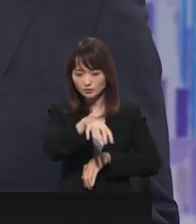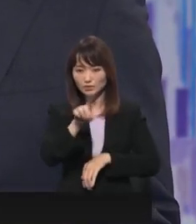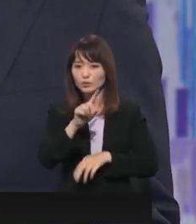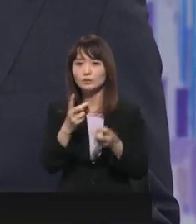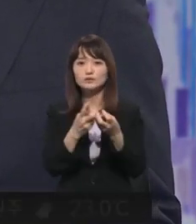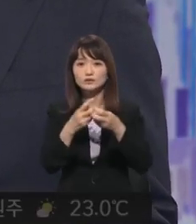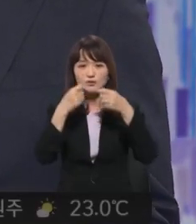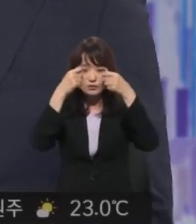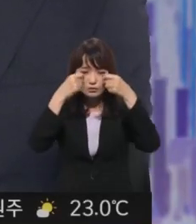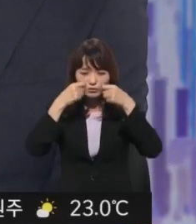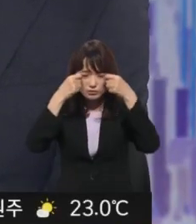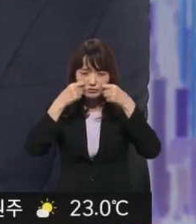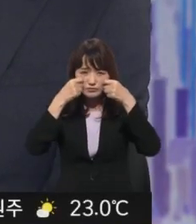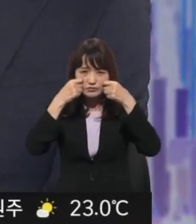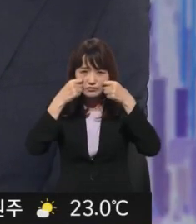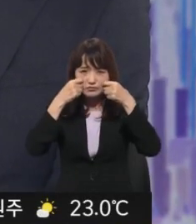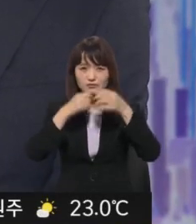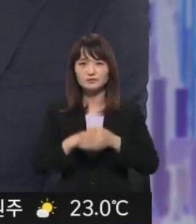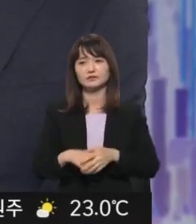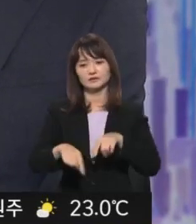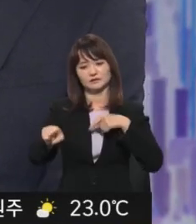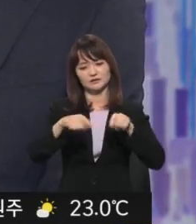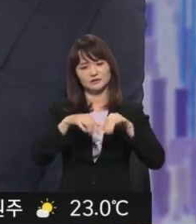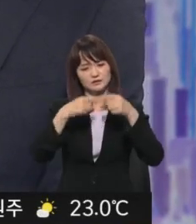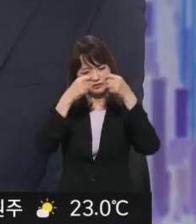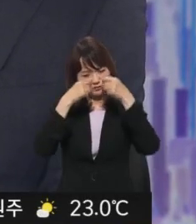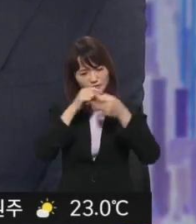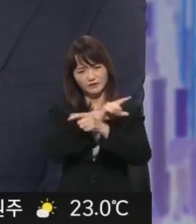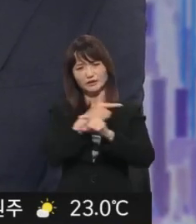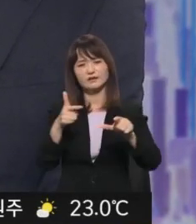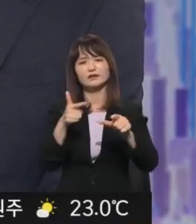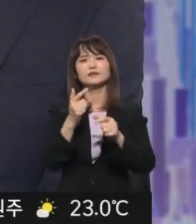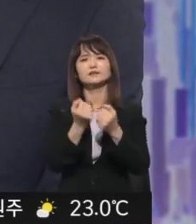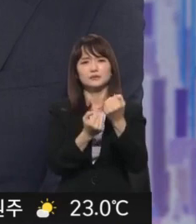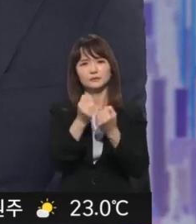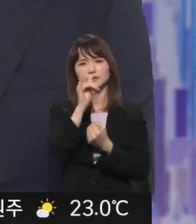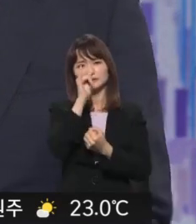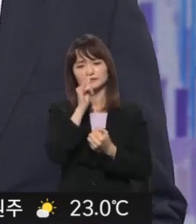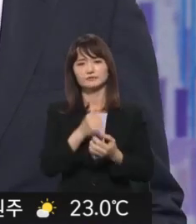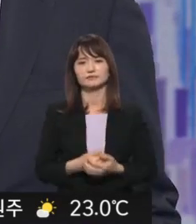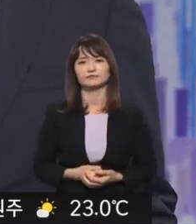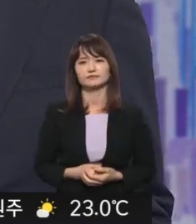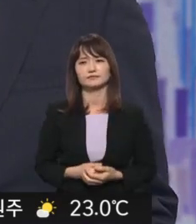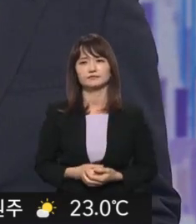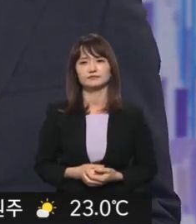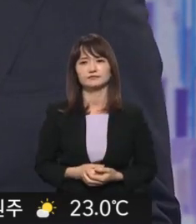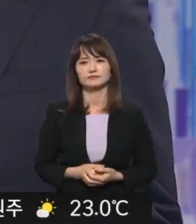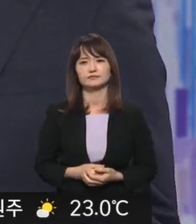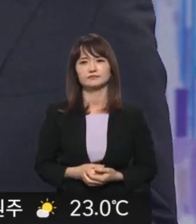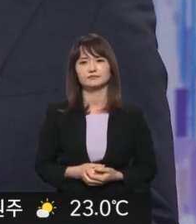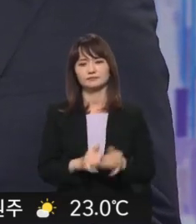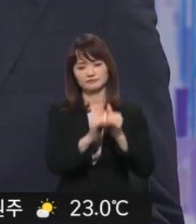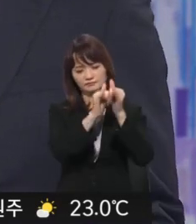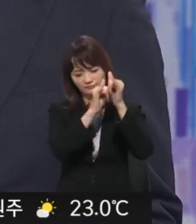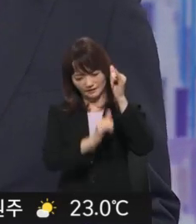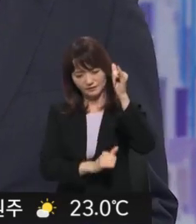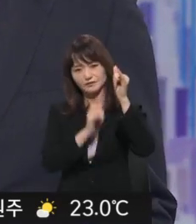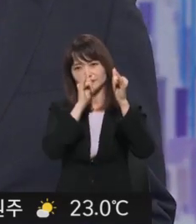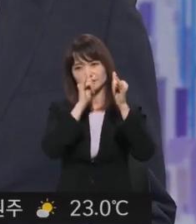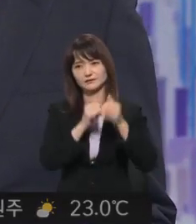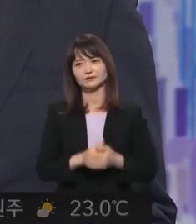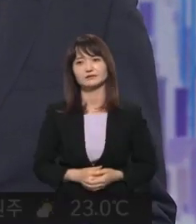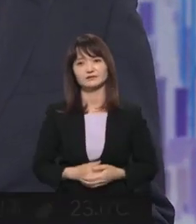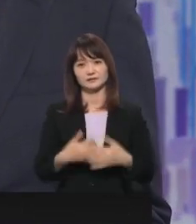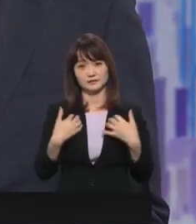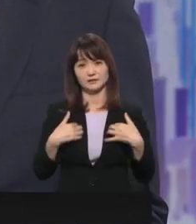의원 느냐 를 가지고 사실 정치인의 눈물에 대해서 여러가지 지금 해석들이 나오고 뭐 지금 이렇게 보니까 또 역사가 있습니다 굉장히